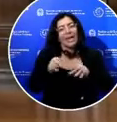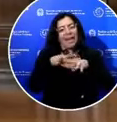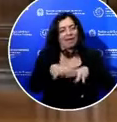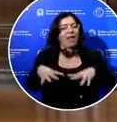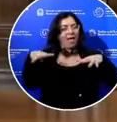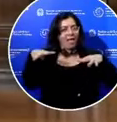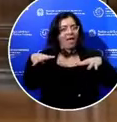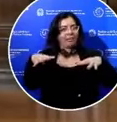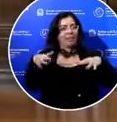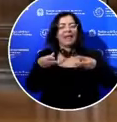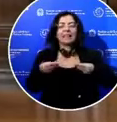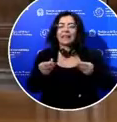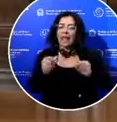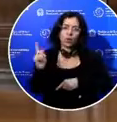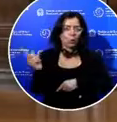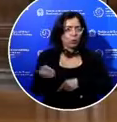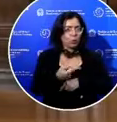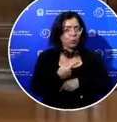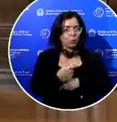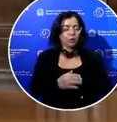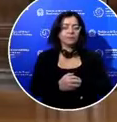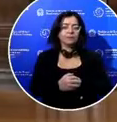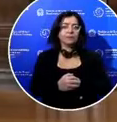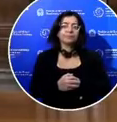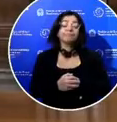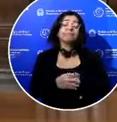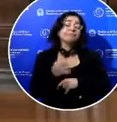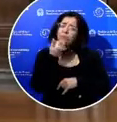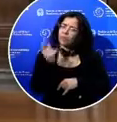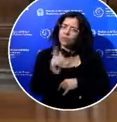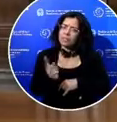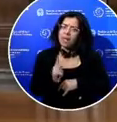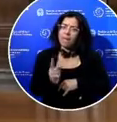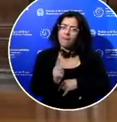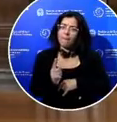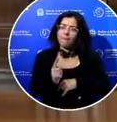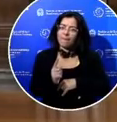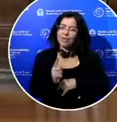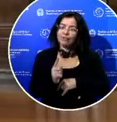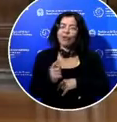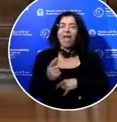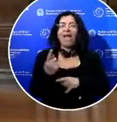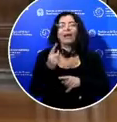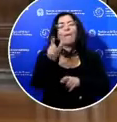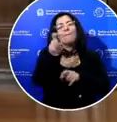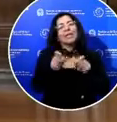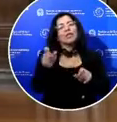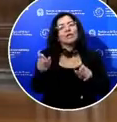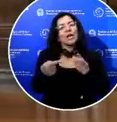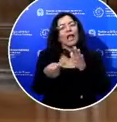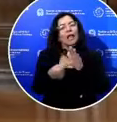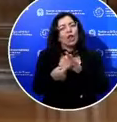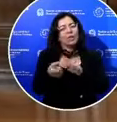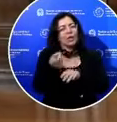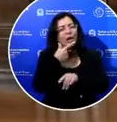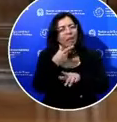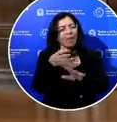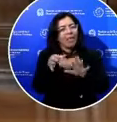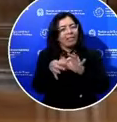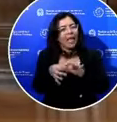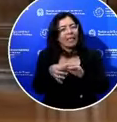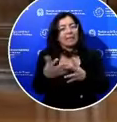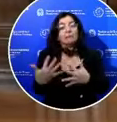rapporti in tutto il territorio. Non è semplice prendersi cura di tossicodipendenti.